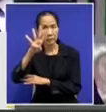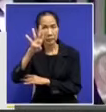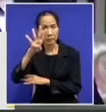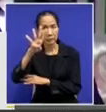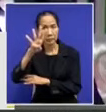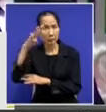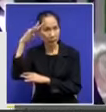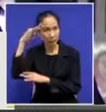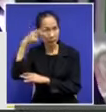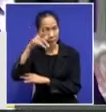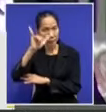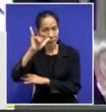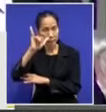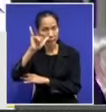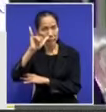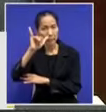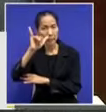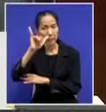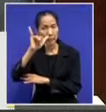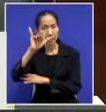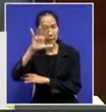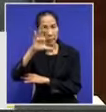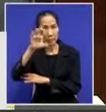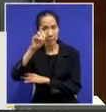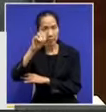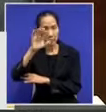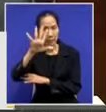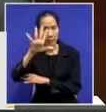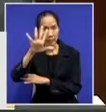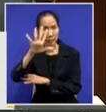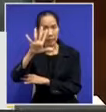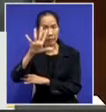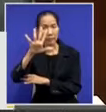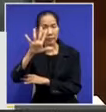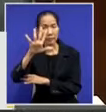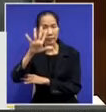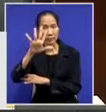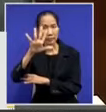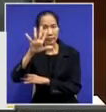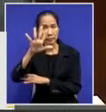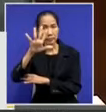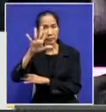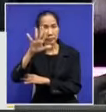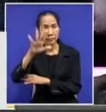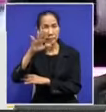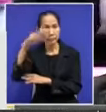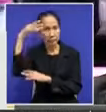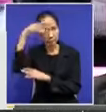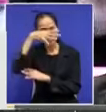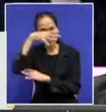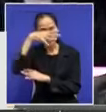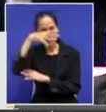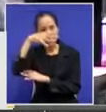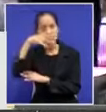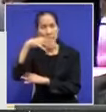เอกประยุทธ์จันโอชาครับ 555นางสาวสกุณาสารนัน นายธนาธรจึ